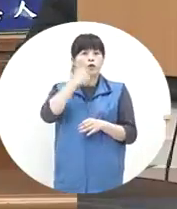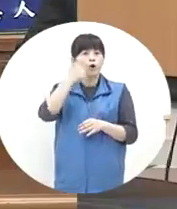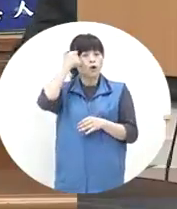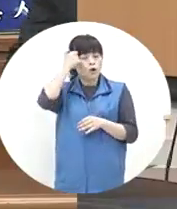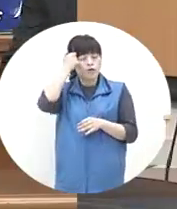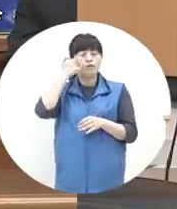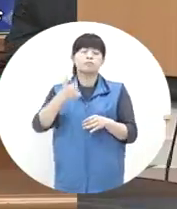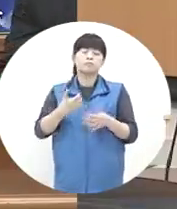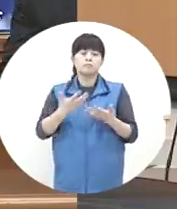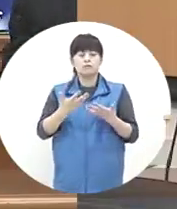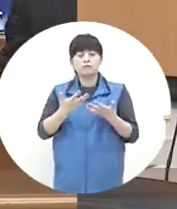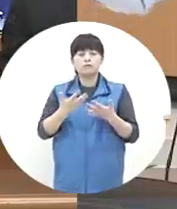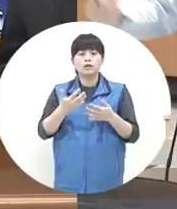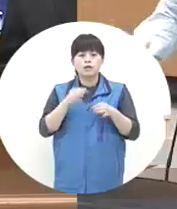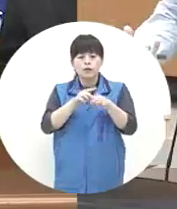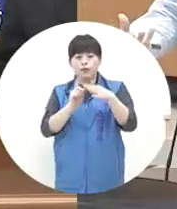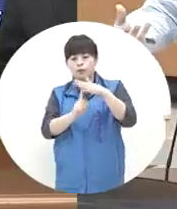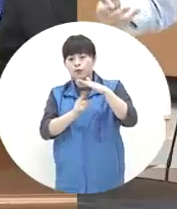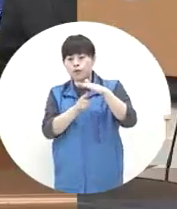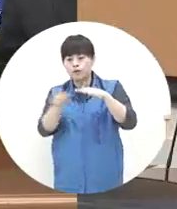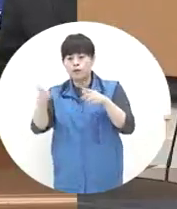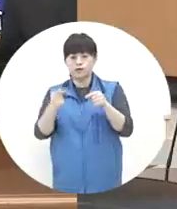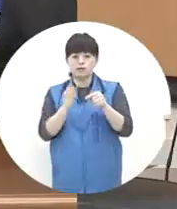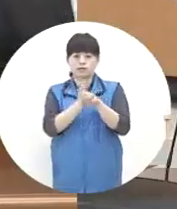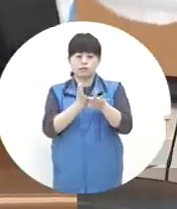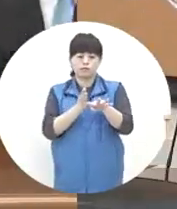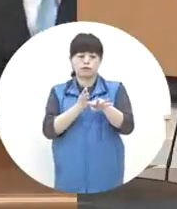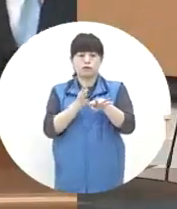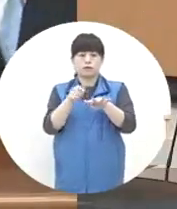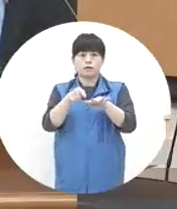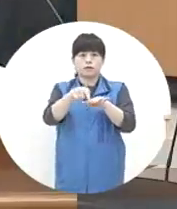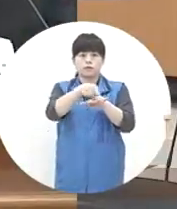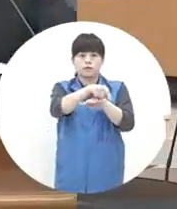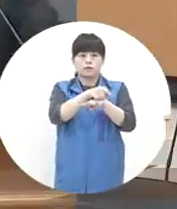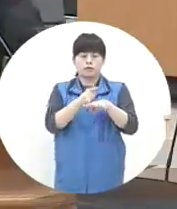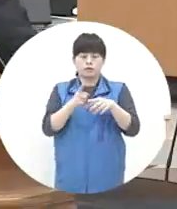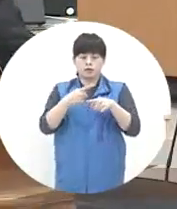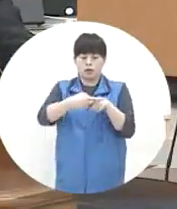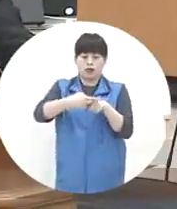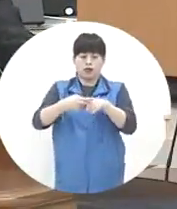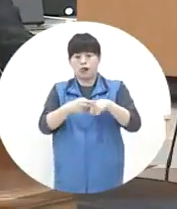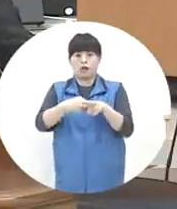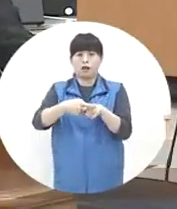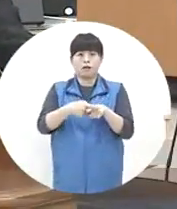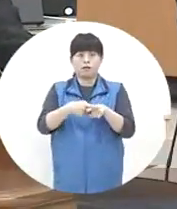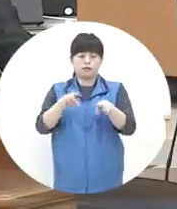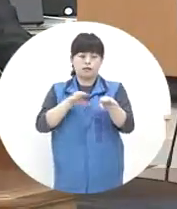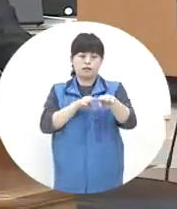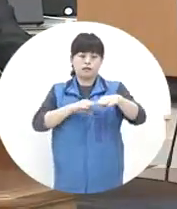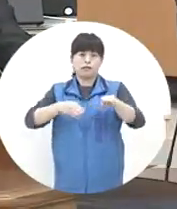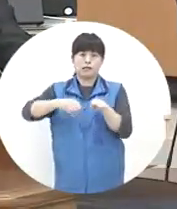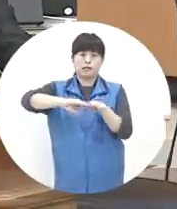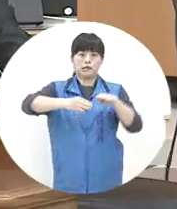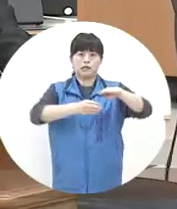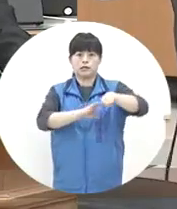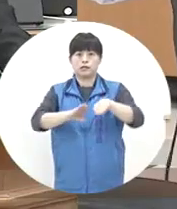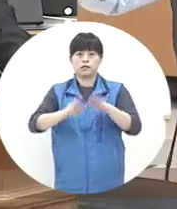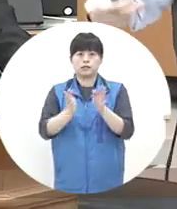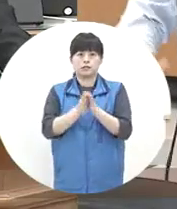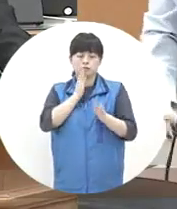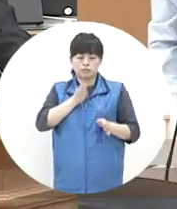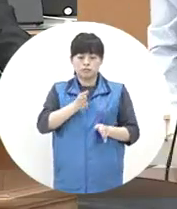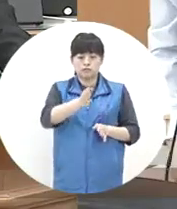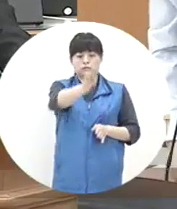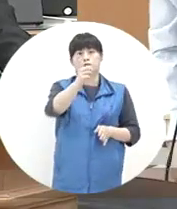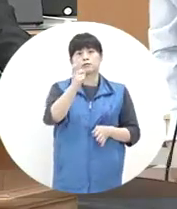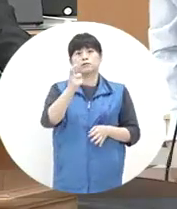路， 这样子 有时候碰到塞车，它也塞在路中间，这个路口整个就是没有办法进空，它啊直啊 对 都挡到直走。 那个 车子啊、 报告，您刚